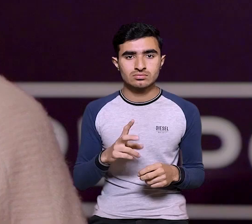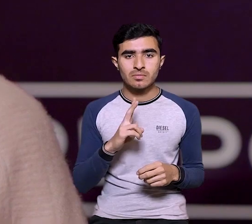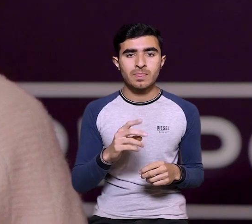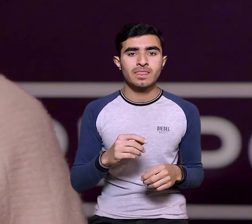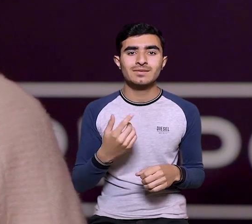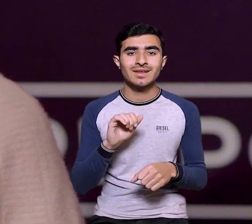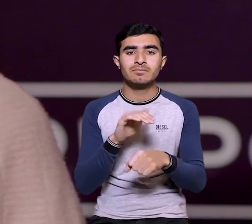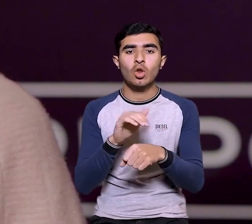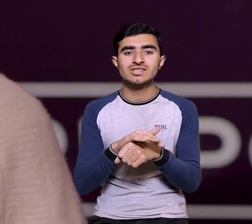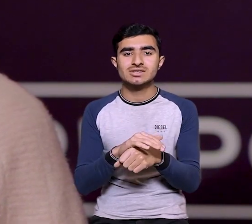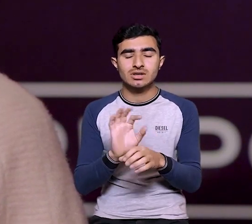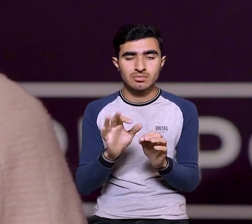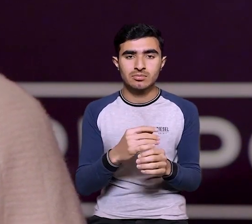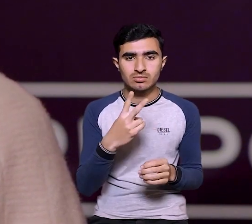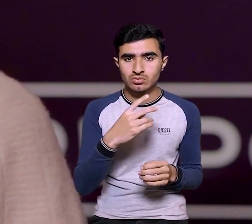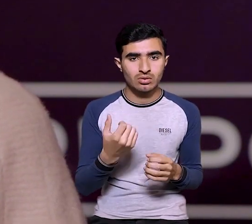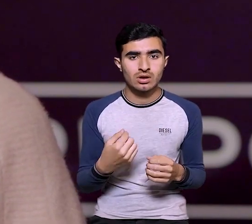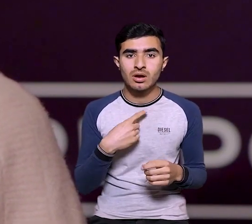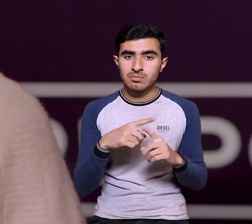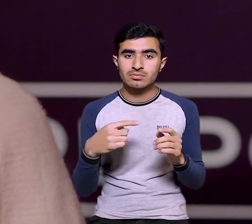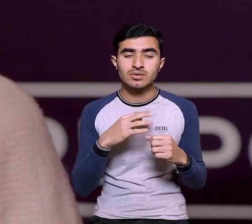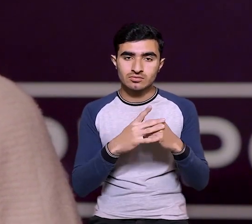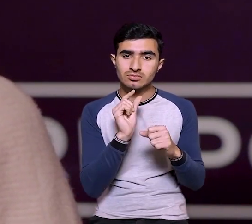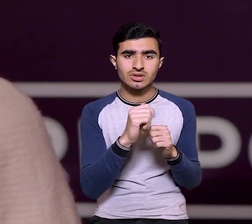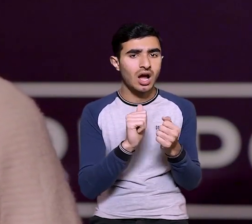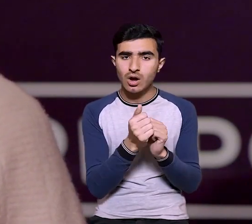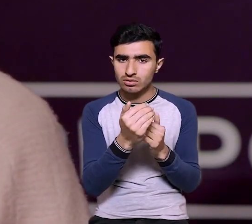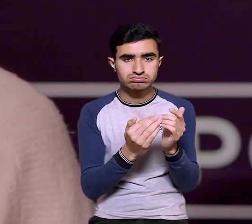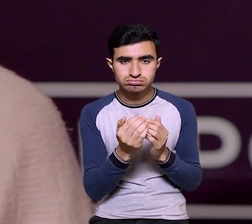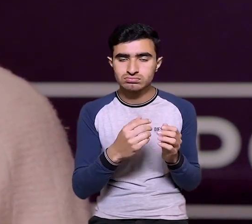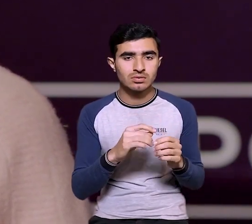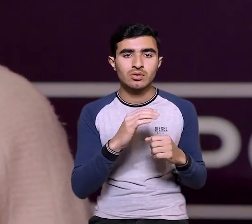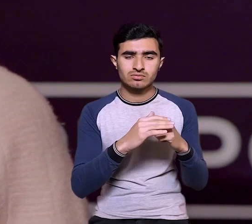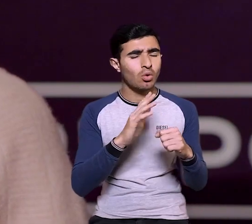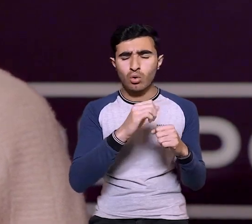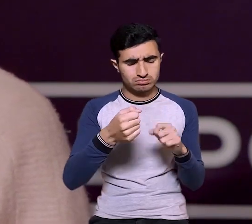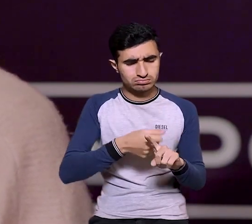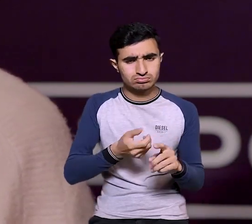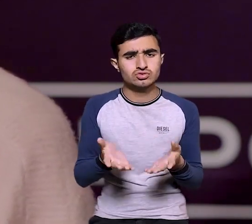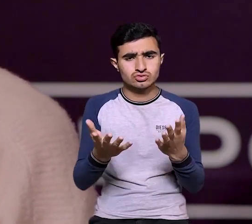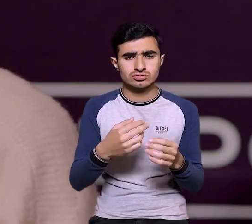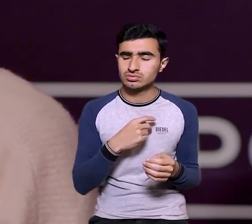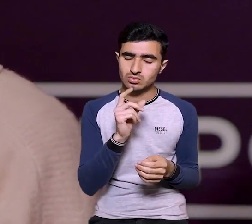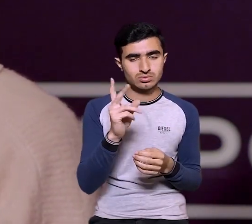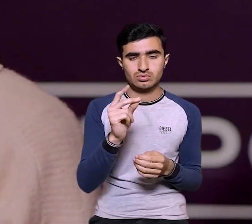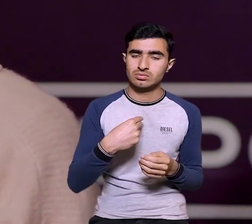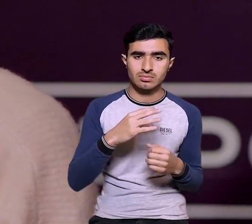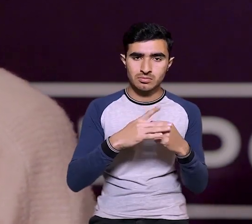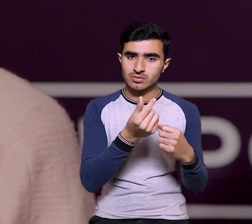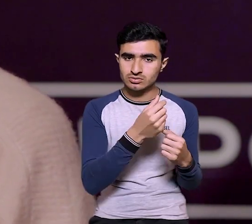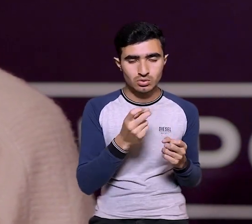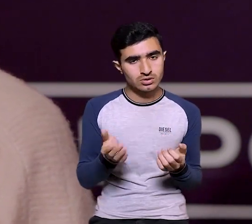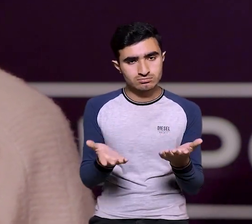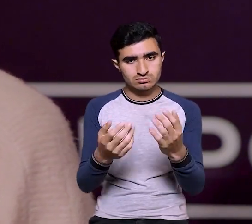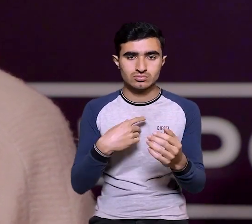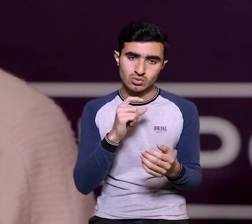हस्बैंड तो बहुत ही इंकरेजिंग होते हैं कि तुम हर चीज़ कर लो. तो मुझे कहते हैं यू मस्ट गो हेड. खैर जी, आई टुक दैट, मैंने साइन कर दिया. उसमें 15 दिन इट